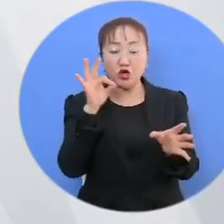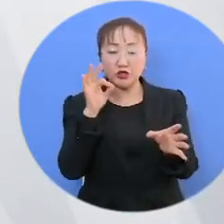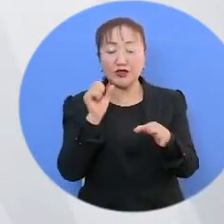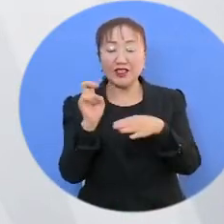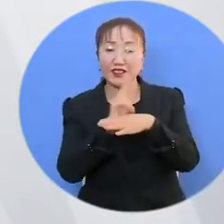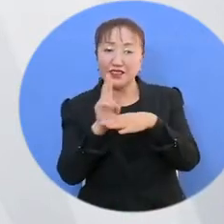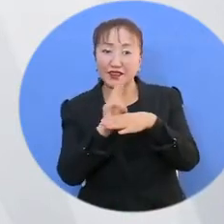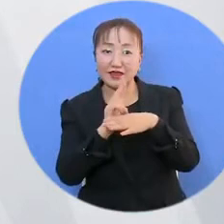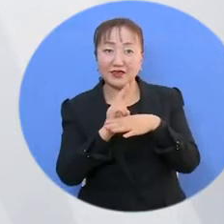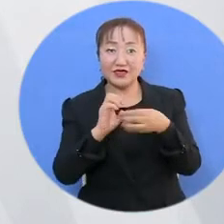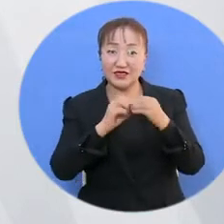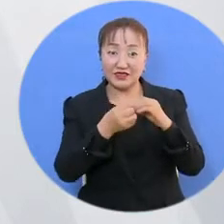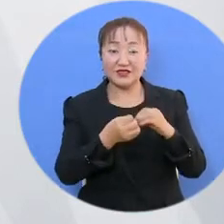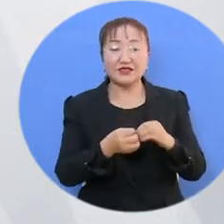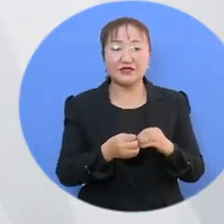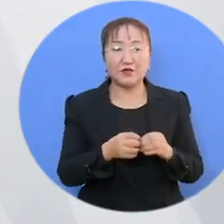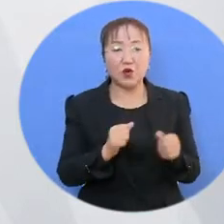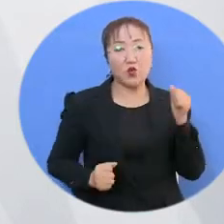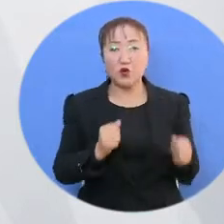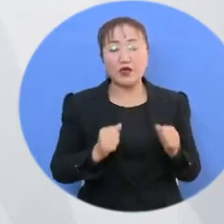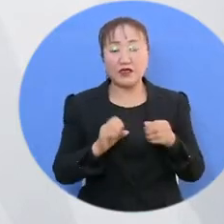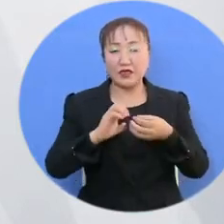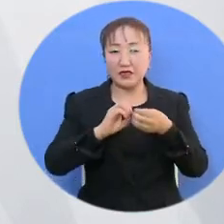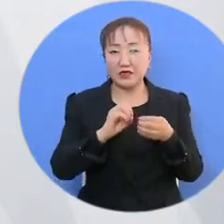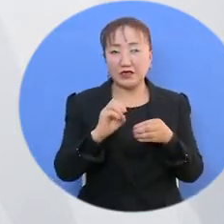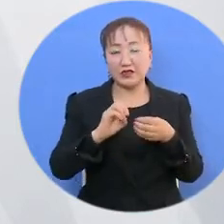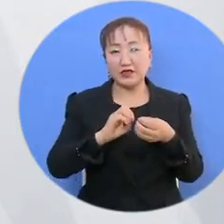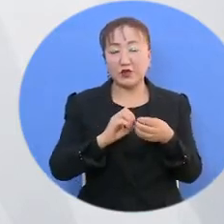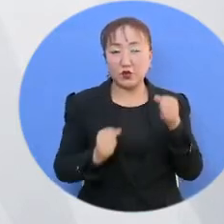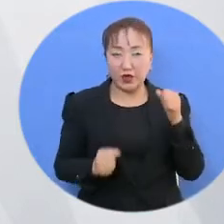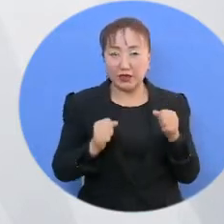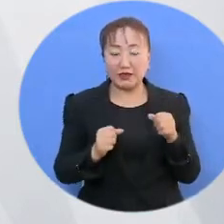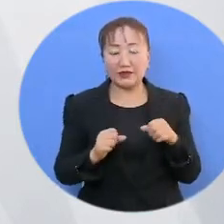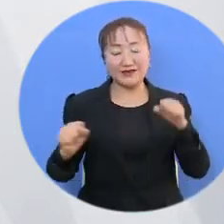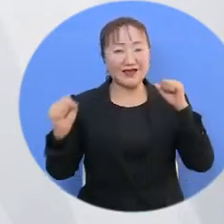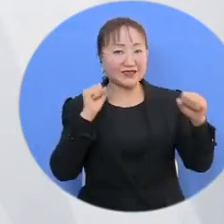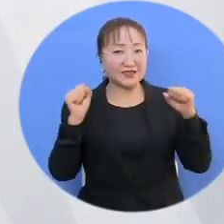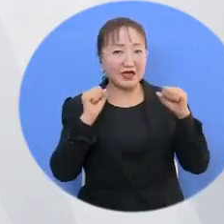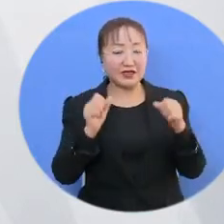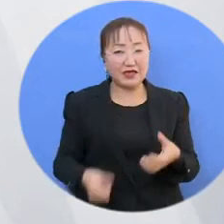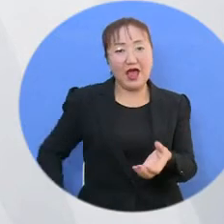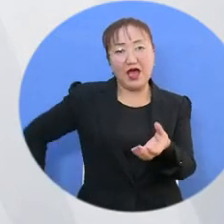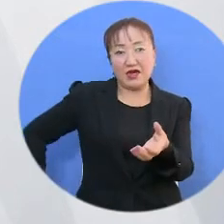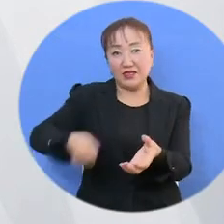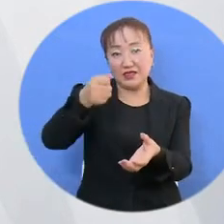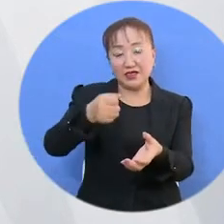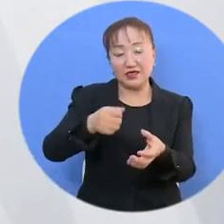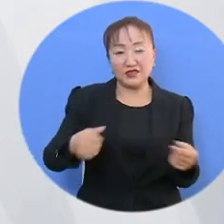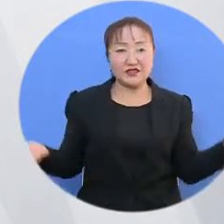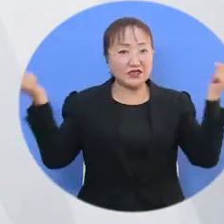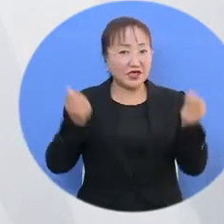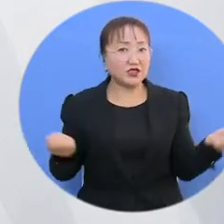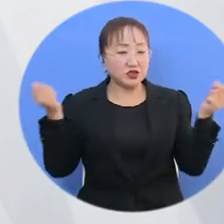хичээлэн, за мөн гүйлтээр хичээллэх, бясалгал хийх, царих дай дасгал, агарын тенс, дээс